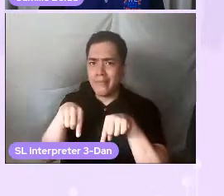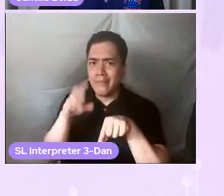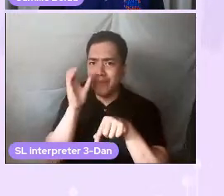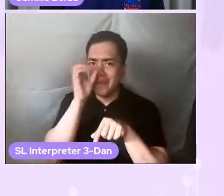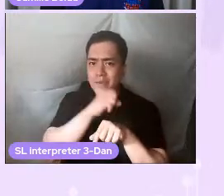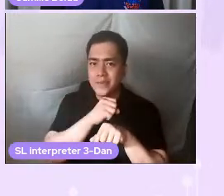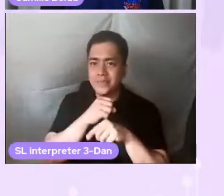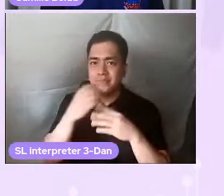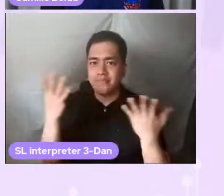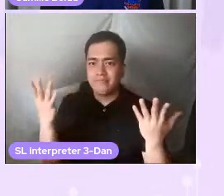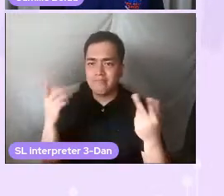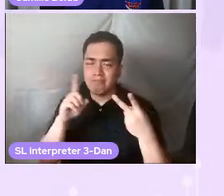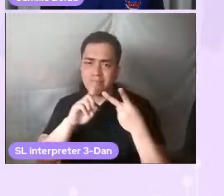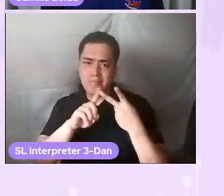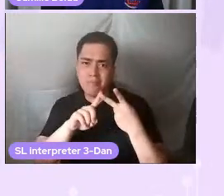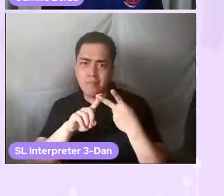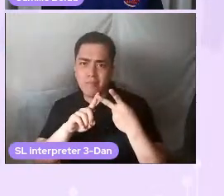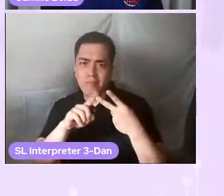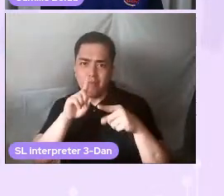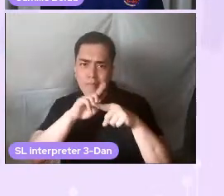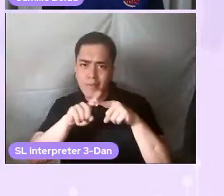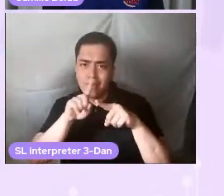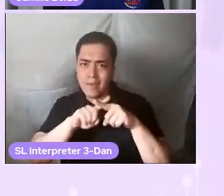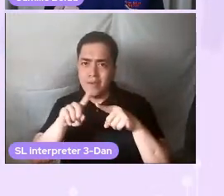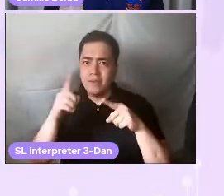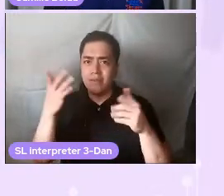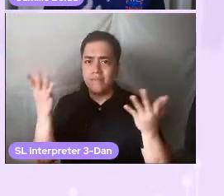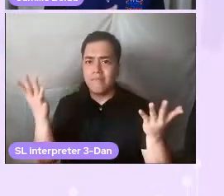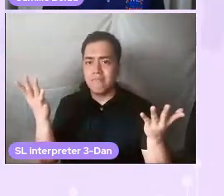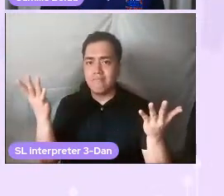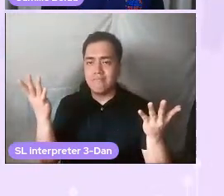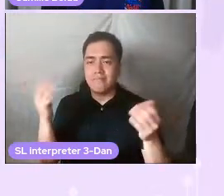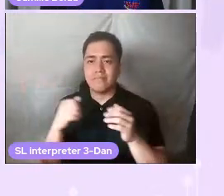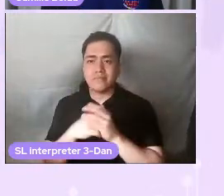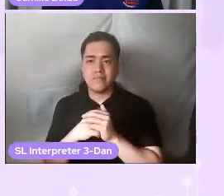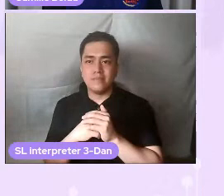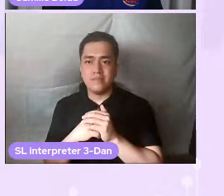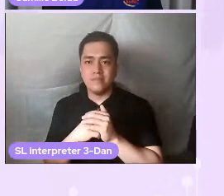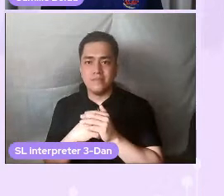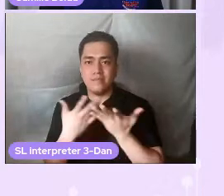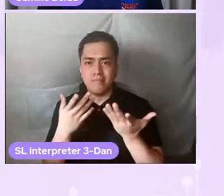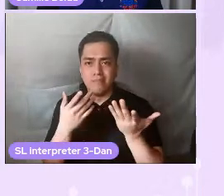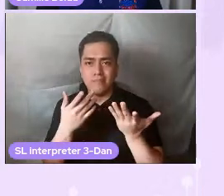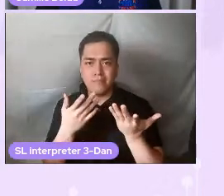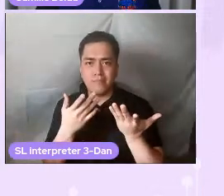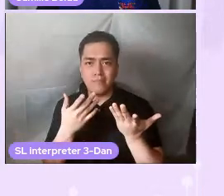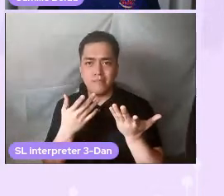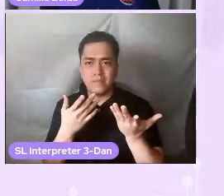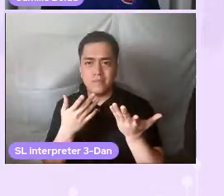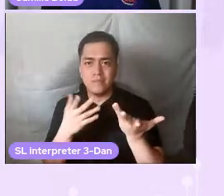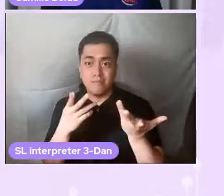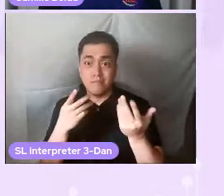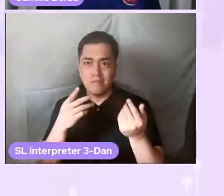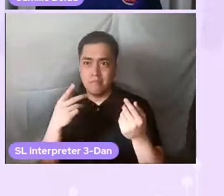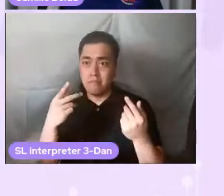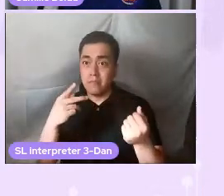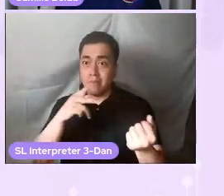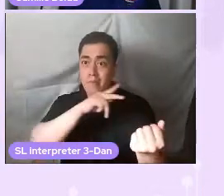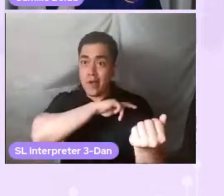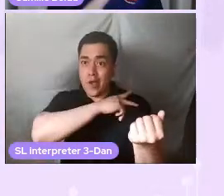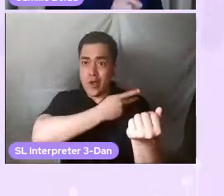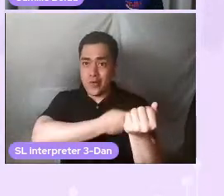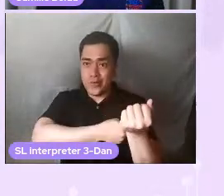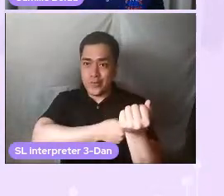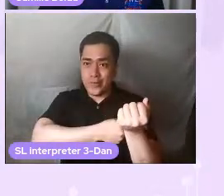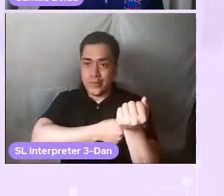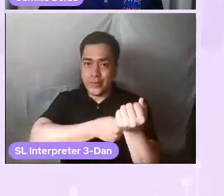naman, electricity. Oh, tapos may plug. Tapos may power button. Kapag